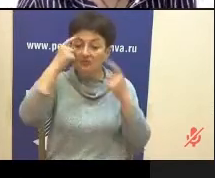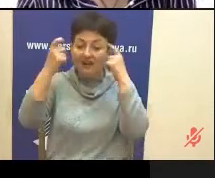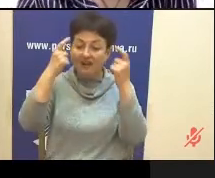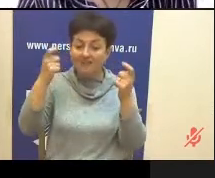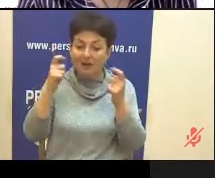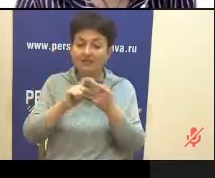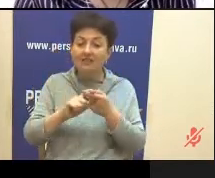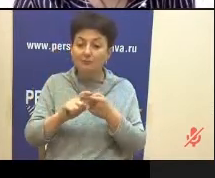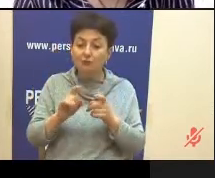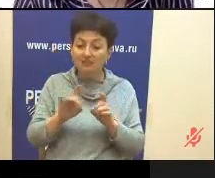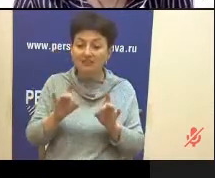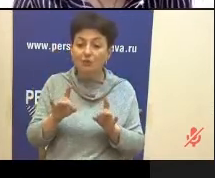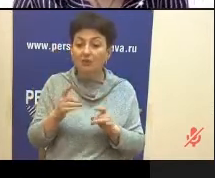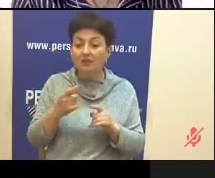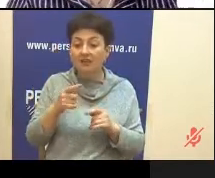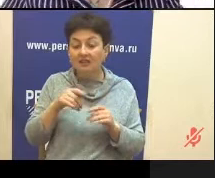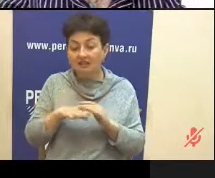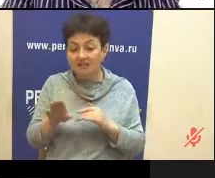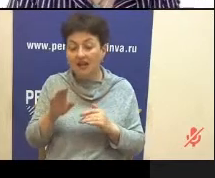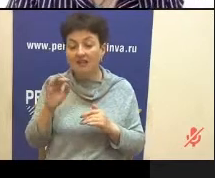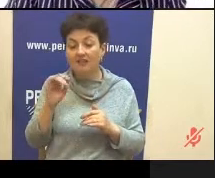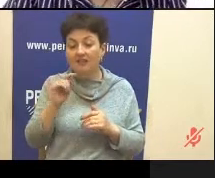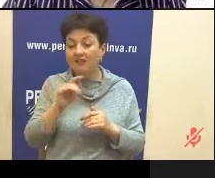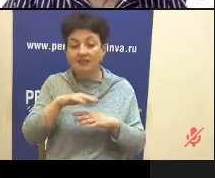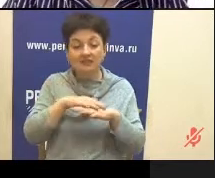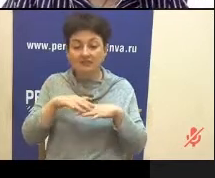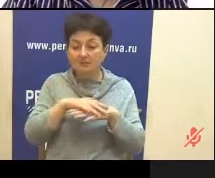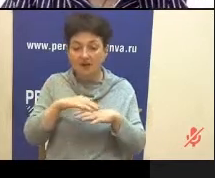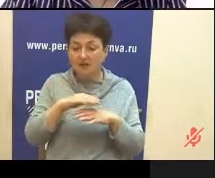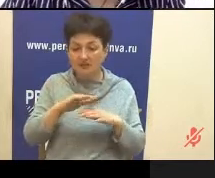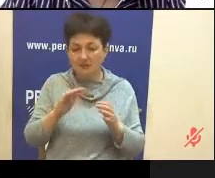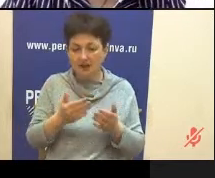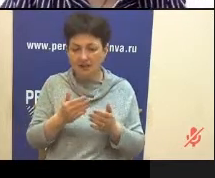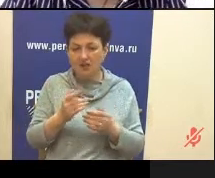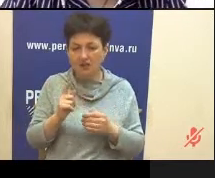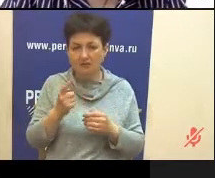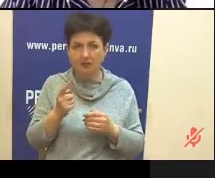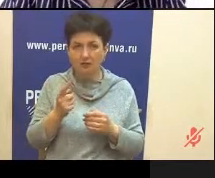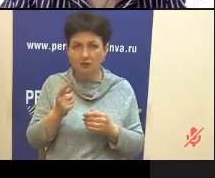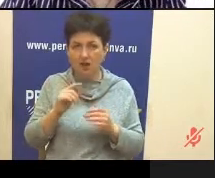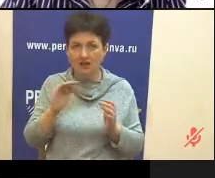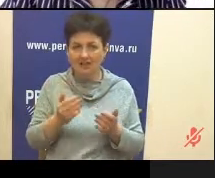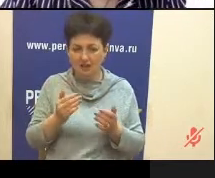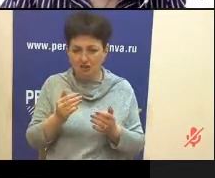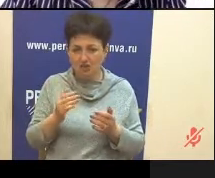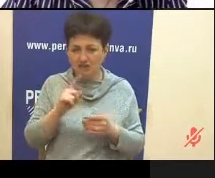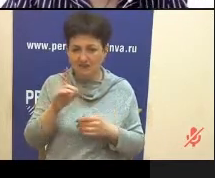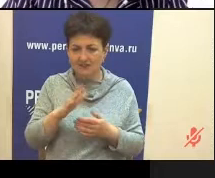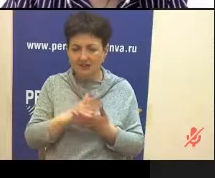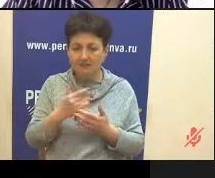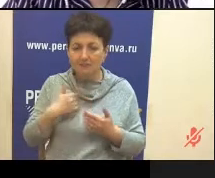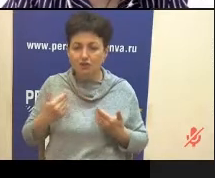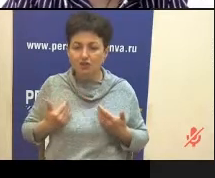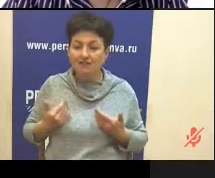и какую информацию вы коммуницируете, но исходите лучше не из массы ограничений, потому что